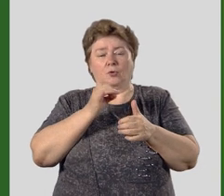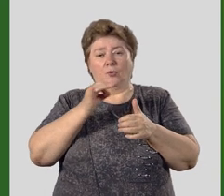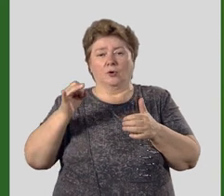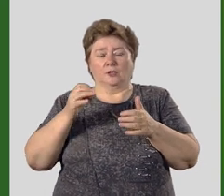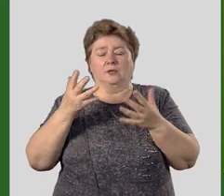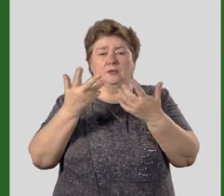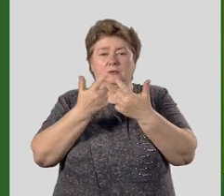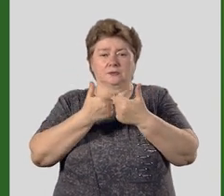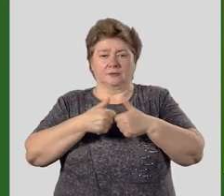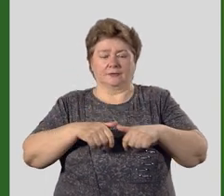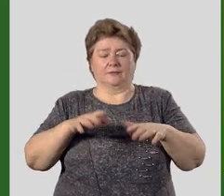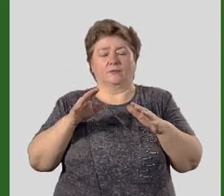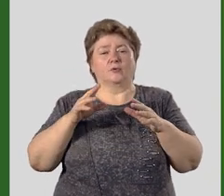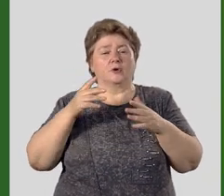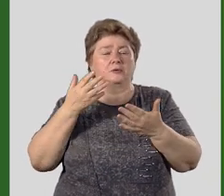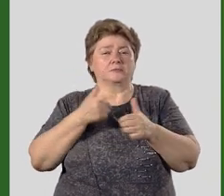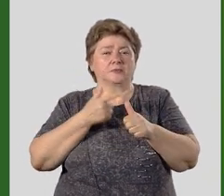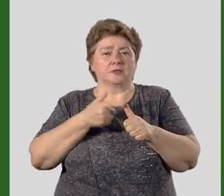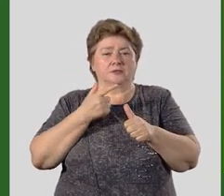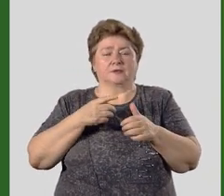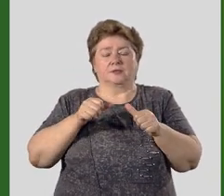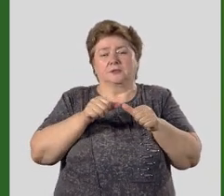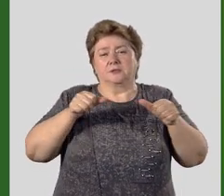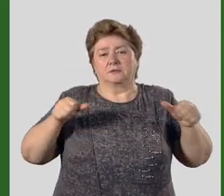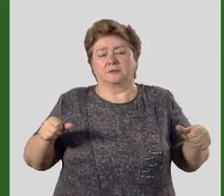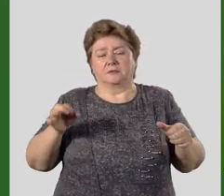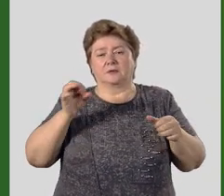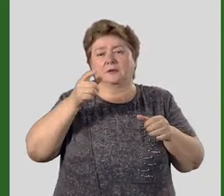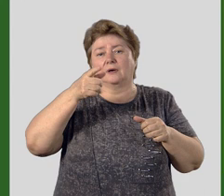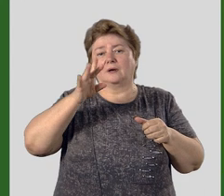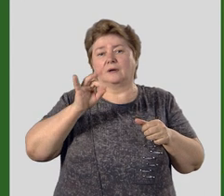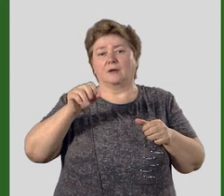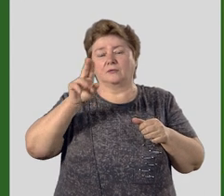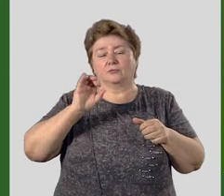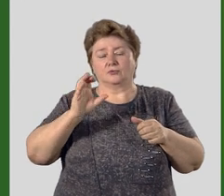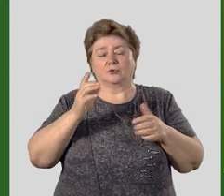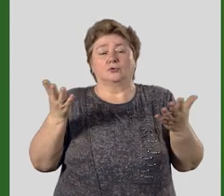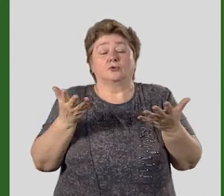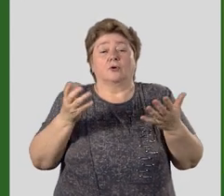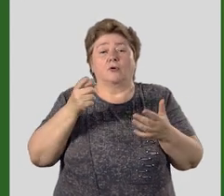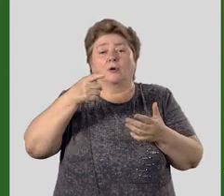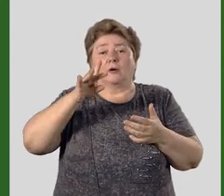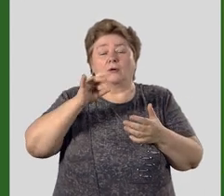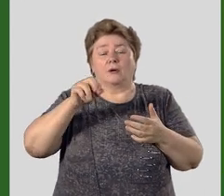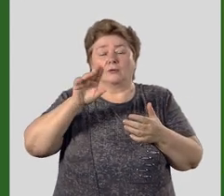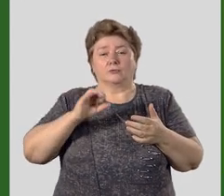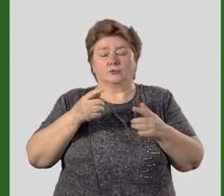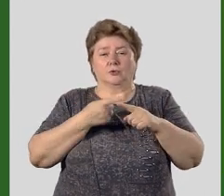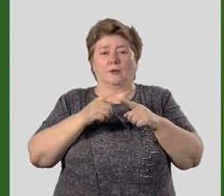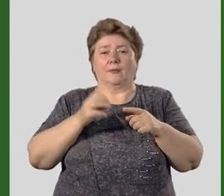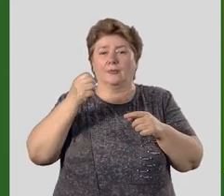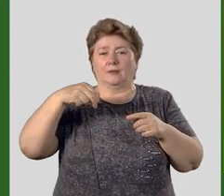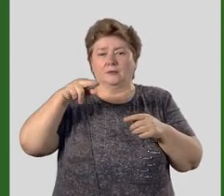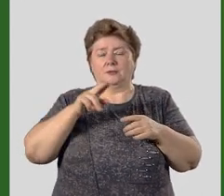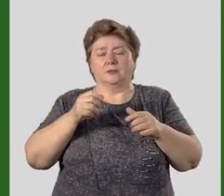и цифровое значение, и измеряется она в градусах. Что такое градус? Это